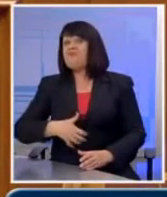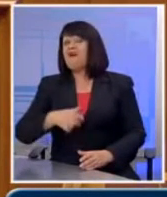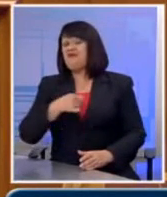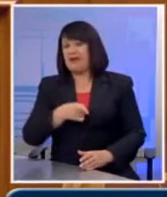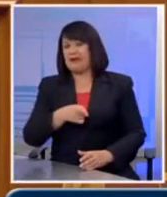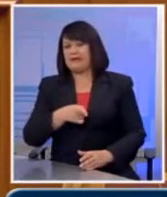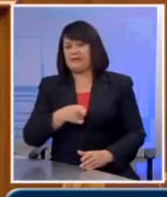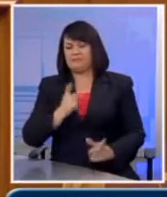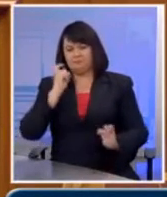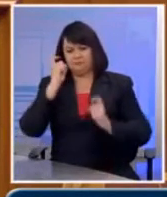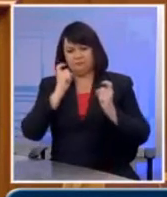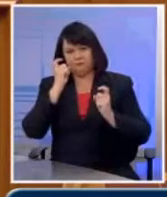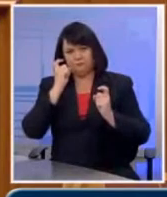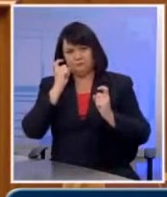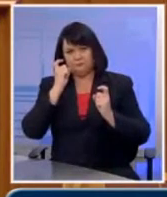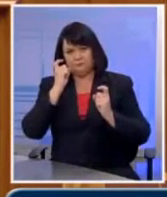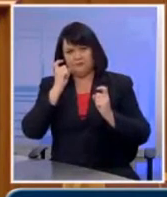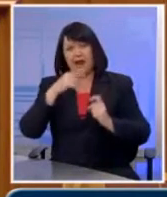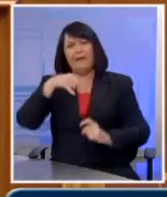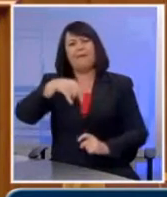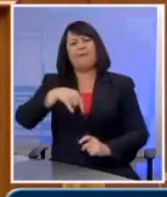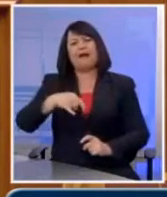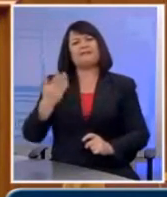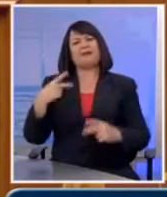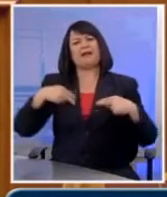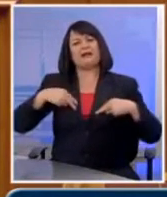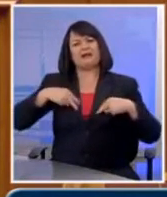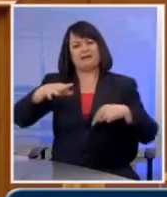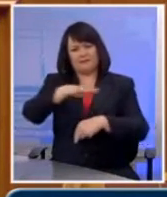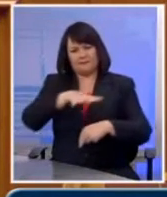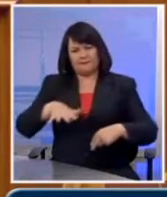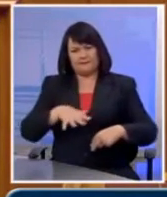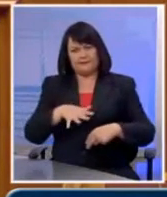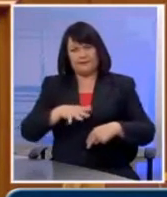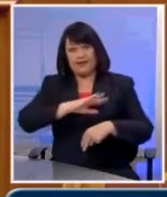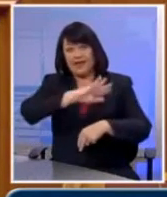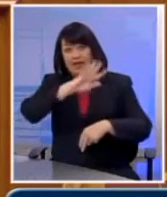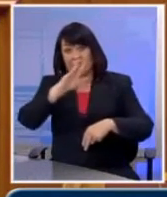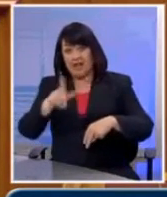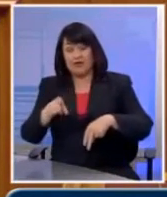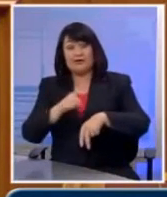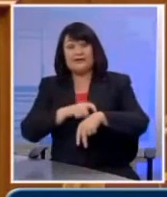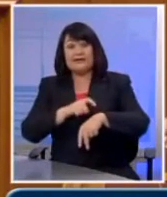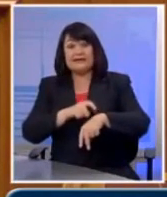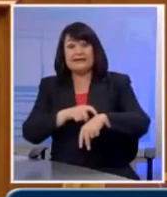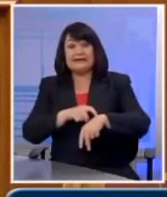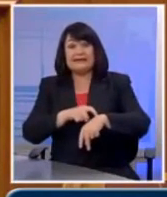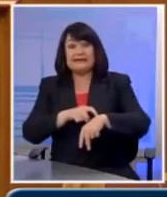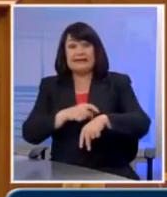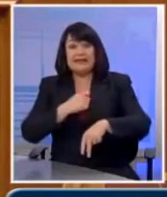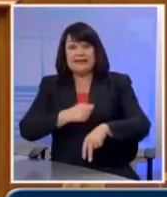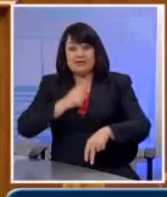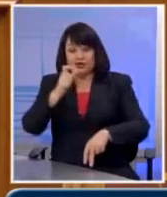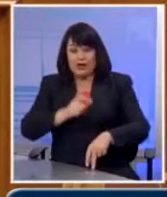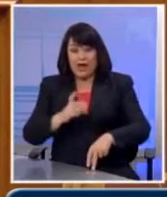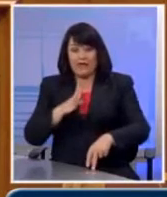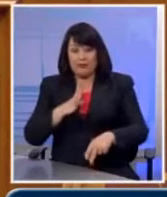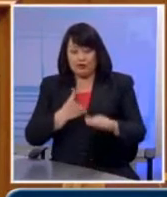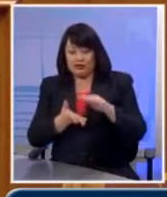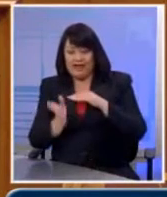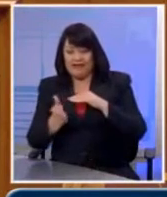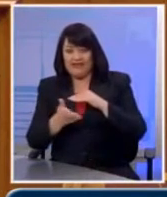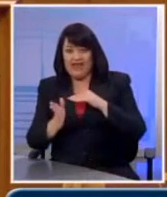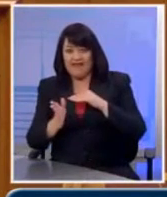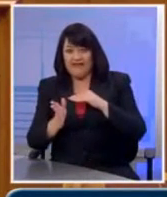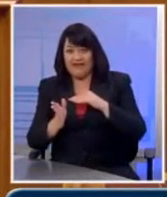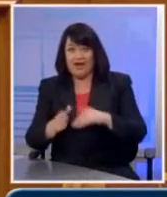σκεφτώ, συμπληρώνοντας αυτά που είπε ο Νίκος ο Παπάς, ότι χρονομετρήσα μέχρι και την ούρηση κάποιου δυστυχούς και τον τρόπο που σήκωσε το